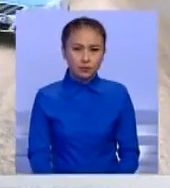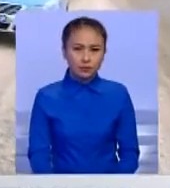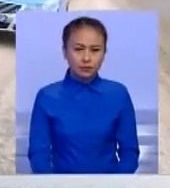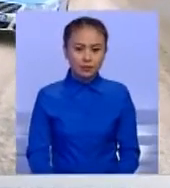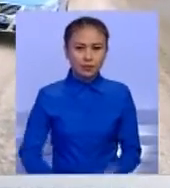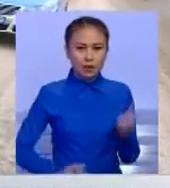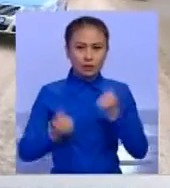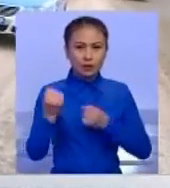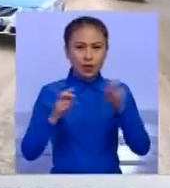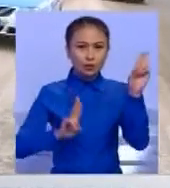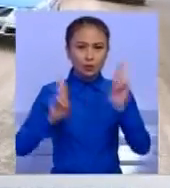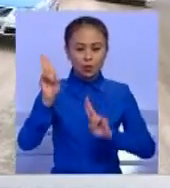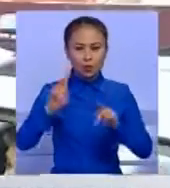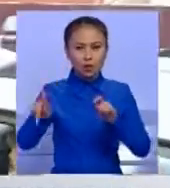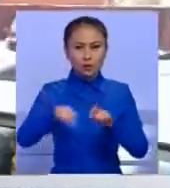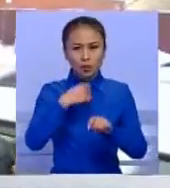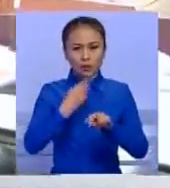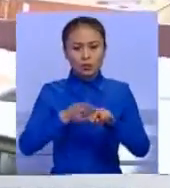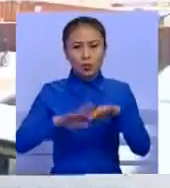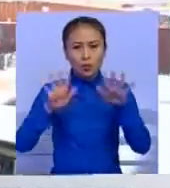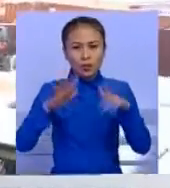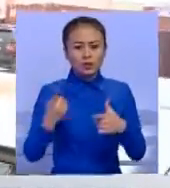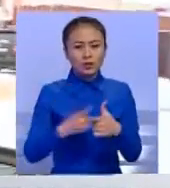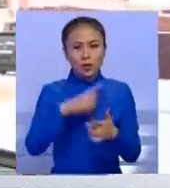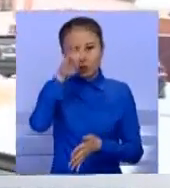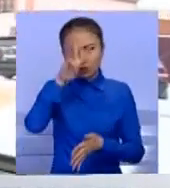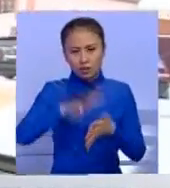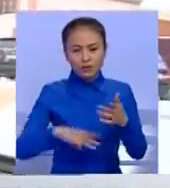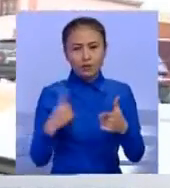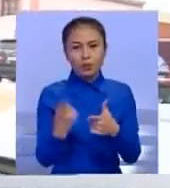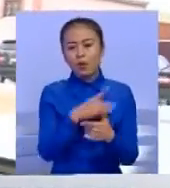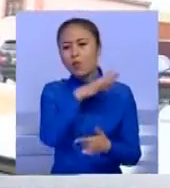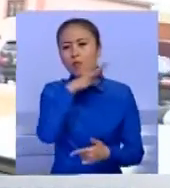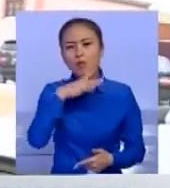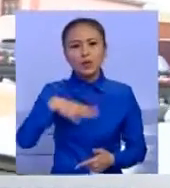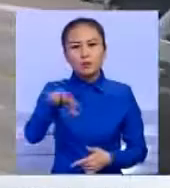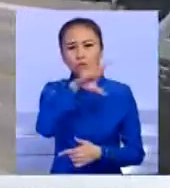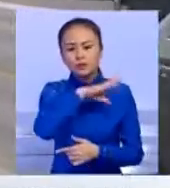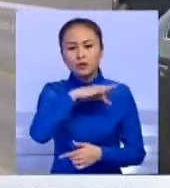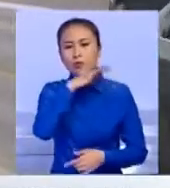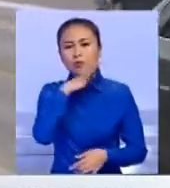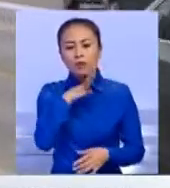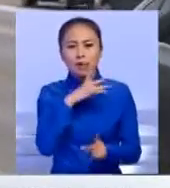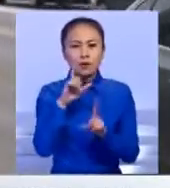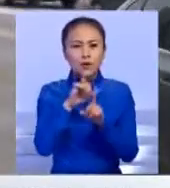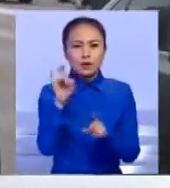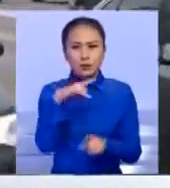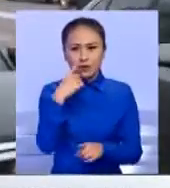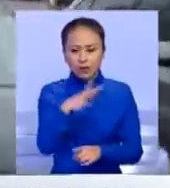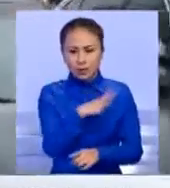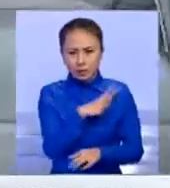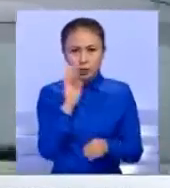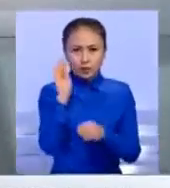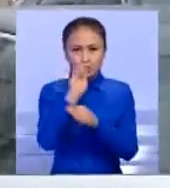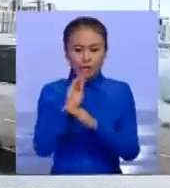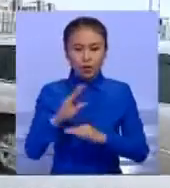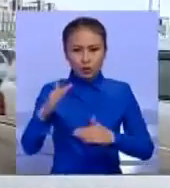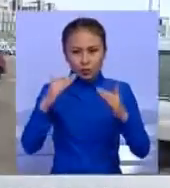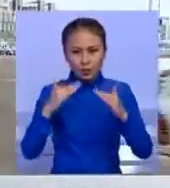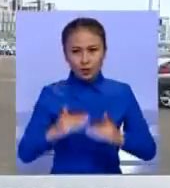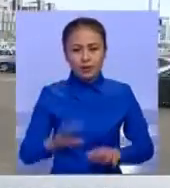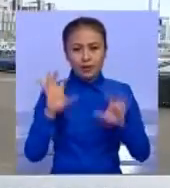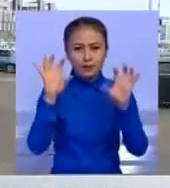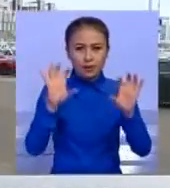Жол жүру ережесін бұзған үшін елімізде салынатын айыппұл көлемінің көптігі бұған дейін талай мәрте айтылды. Ақыры төмендетіліп, заң